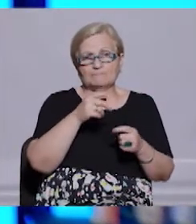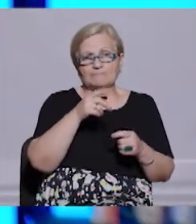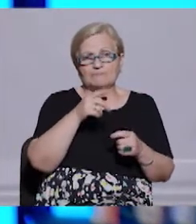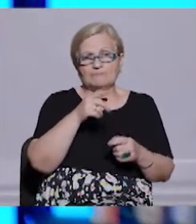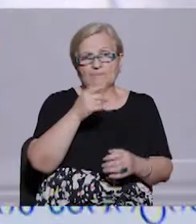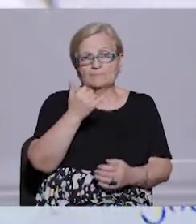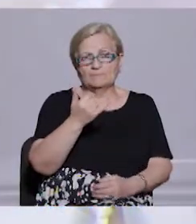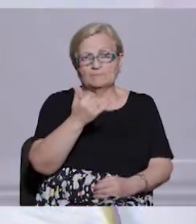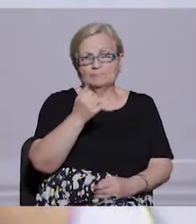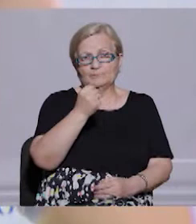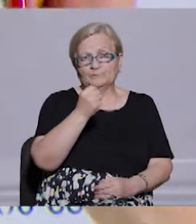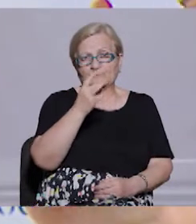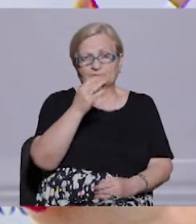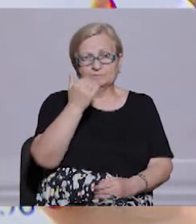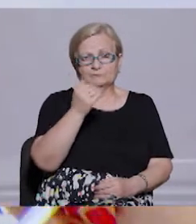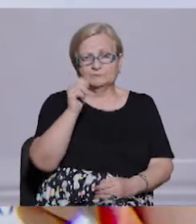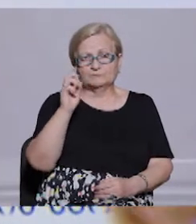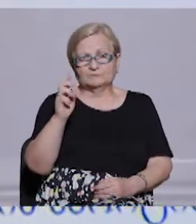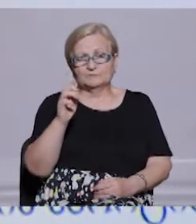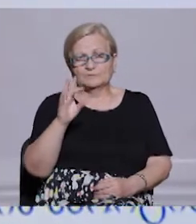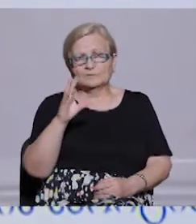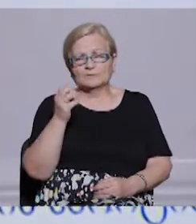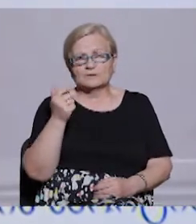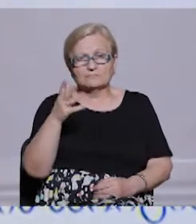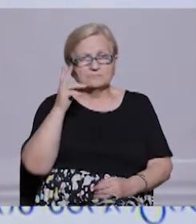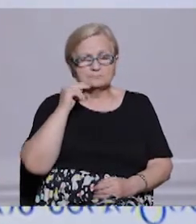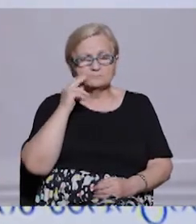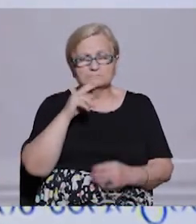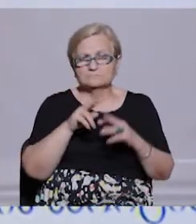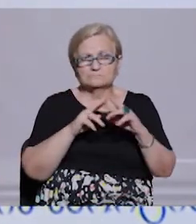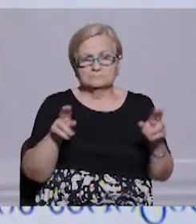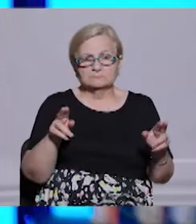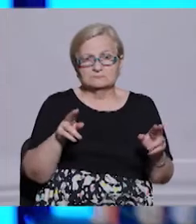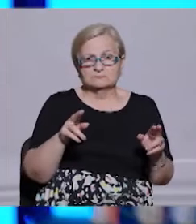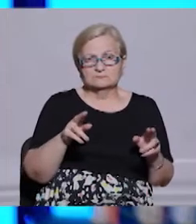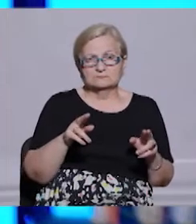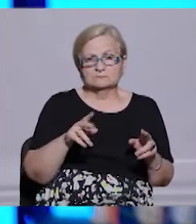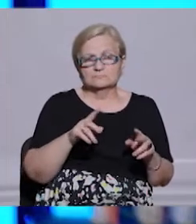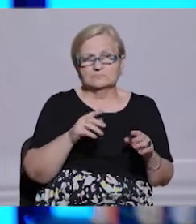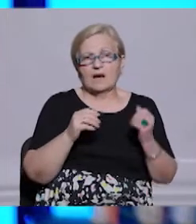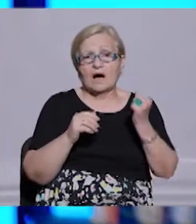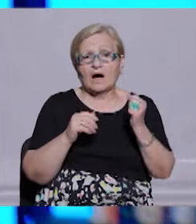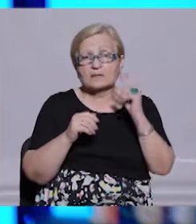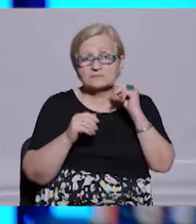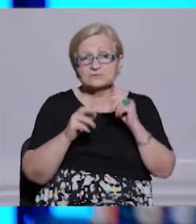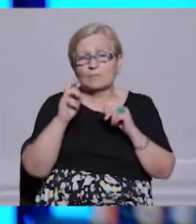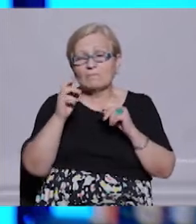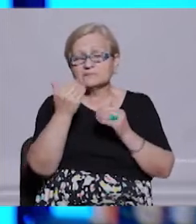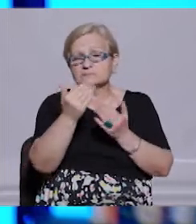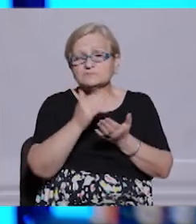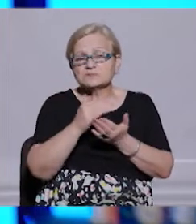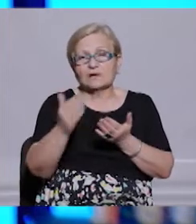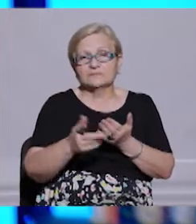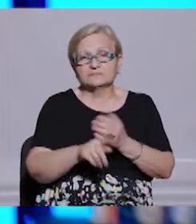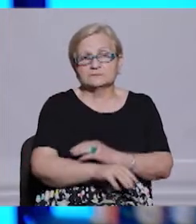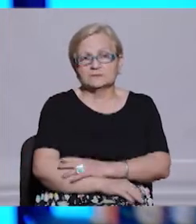მეასედებში. არიცხვი ბეს რამდენი პროცენტია? იგივეა არიცხვი ბეს რა ნაწილია? ანუ არიცხვი ბეს,